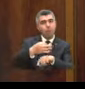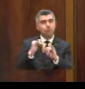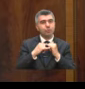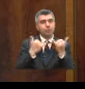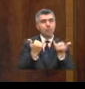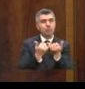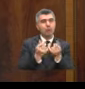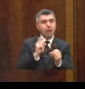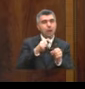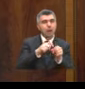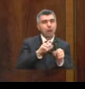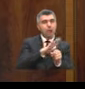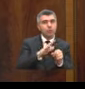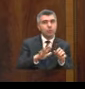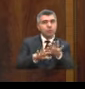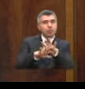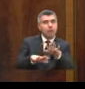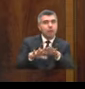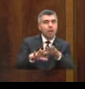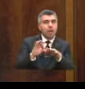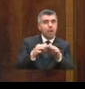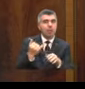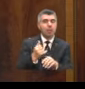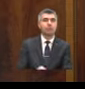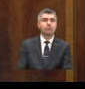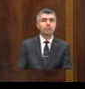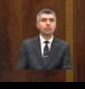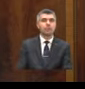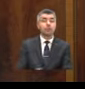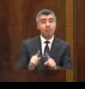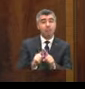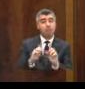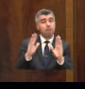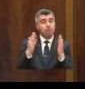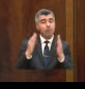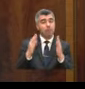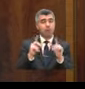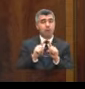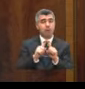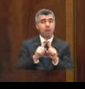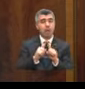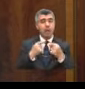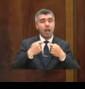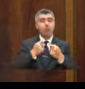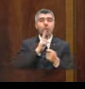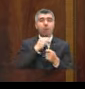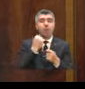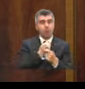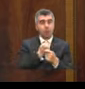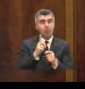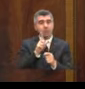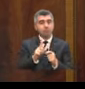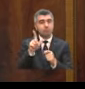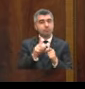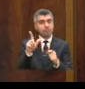وتنزيل مفهوم الدولة الاجتماعية. نبغي نحيي ايضا رئيس الحكومه والفرقاء الاجتماعيين ان خدمنا